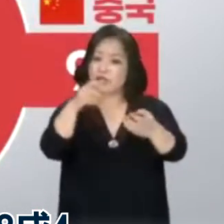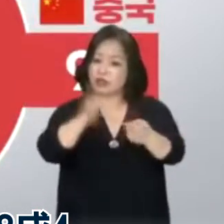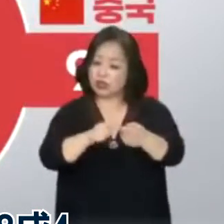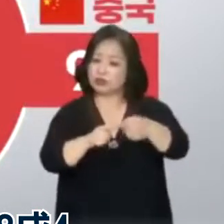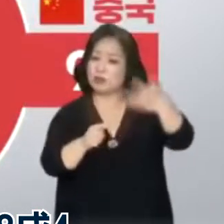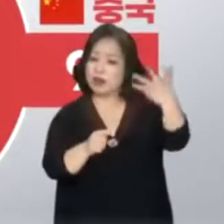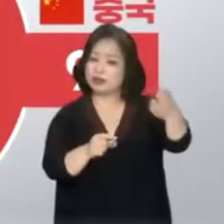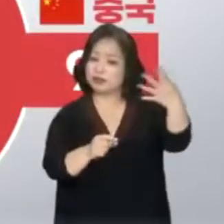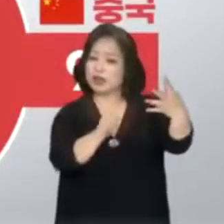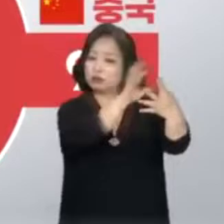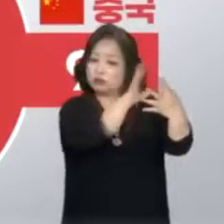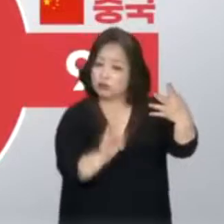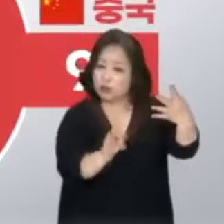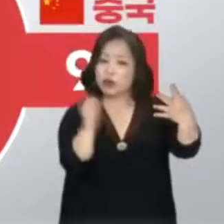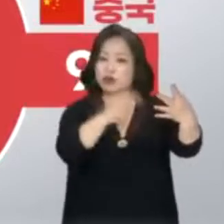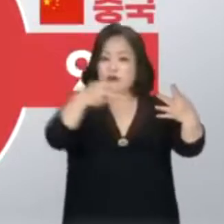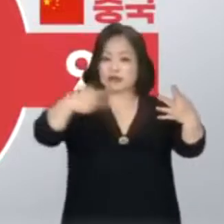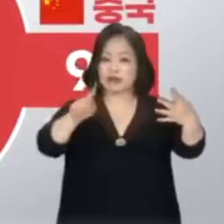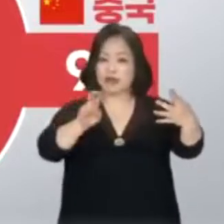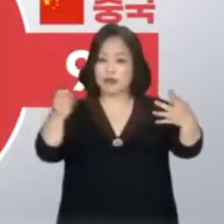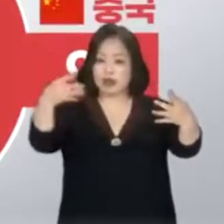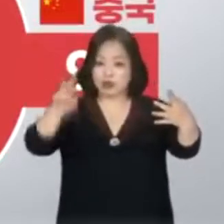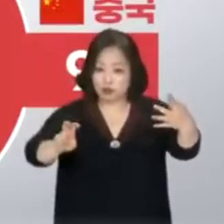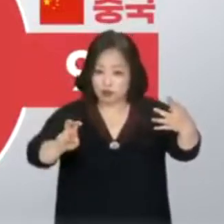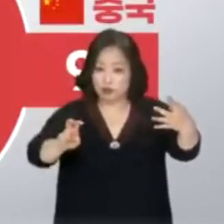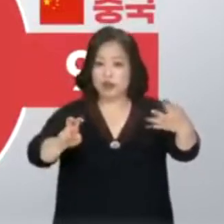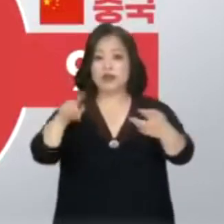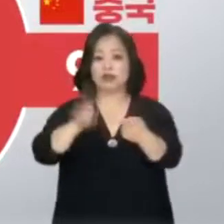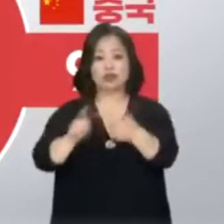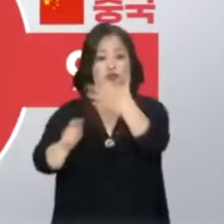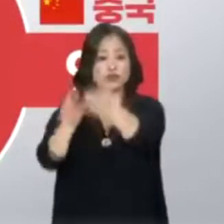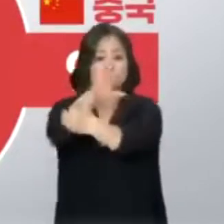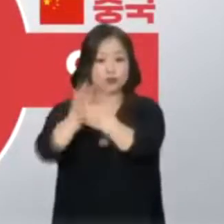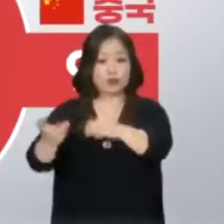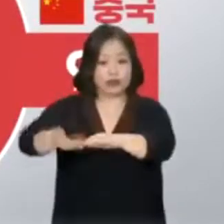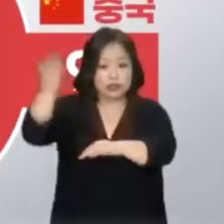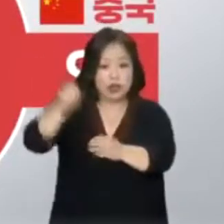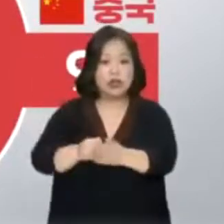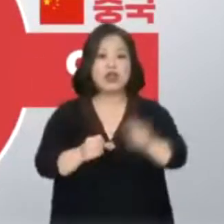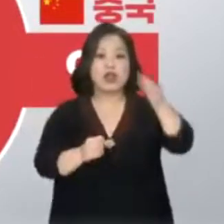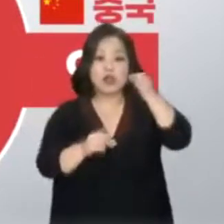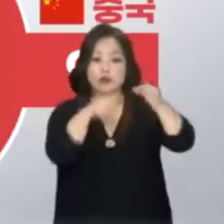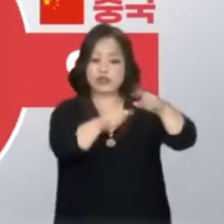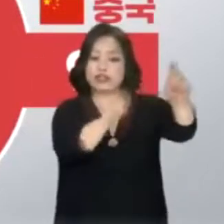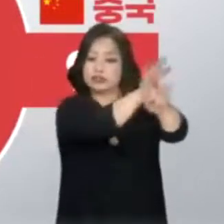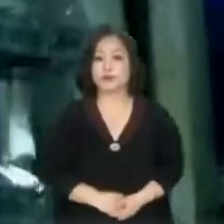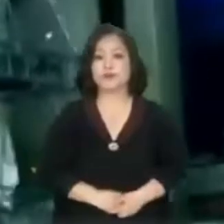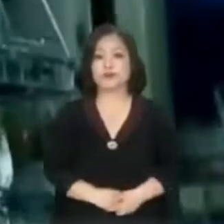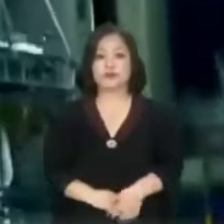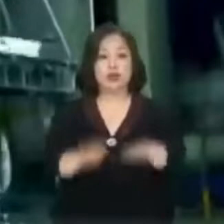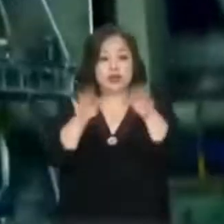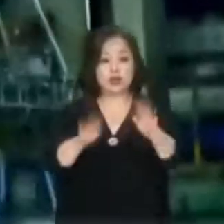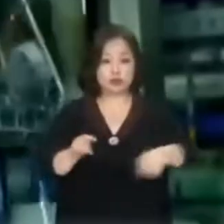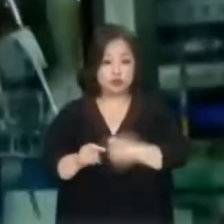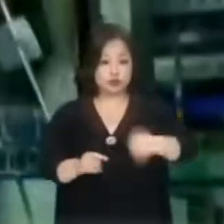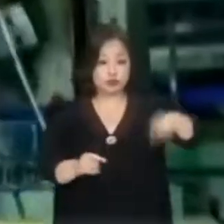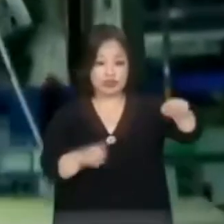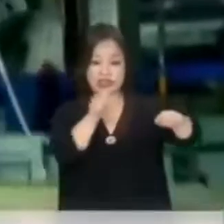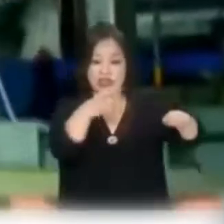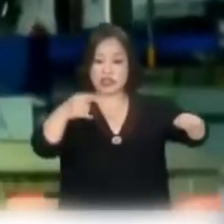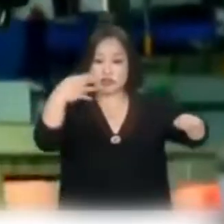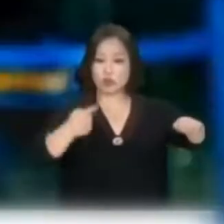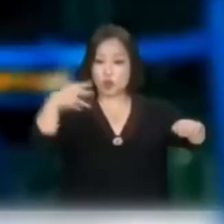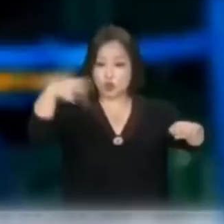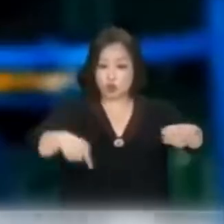过84%，砷钴磁铁市场更超过90%，日本个别只有10%左右。若中国确定寄出